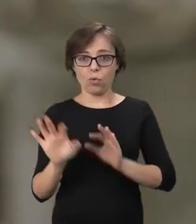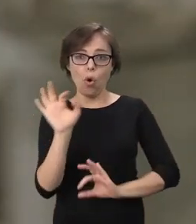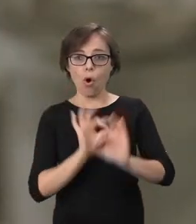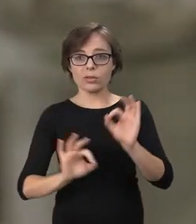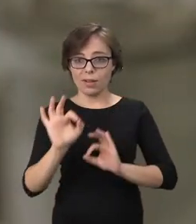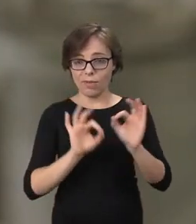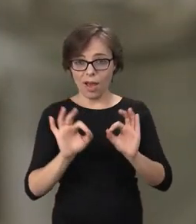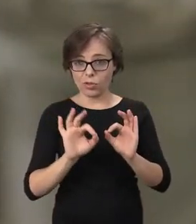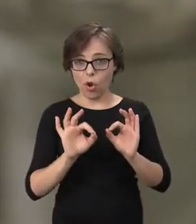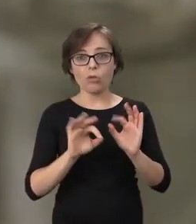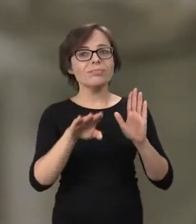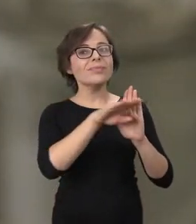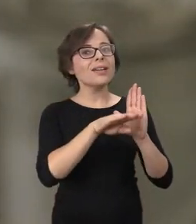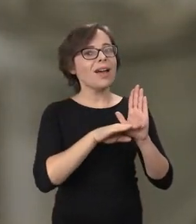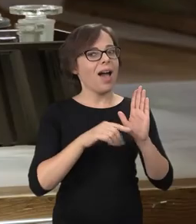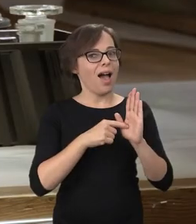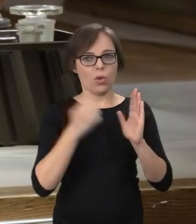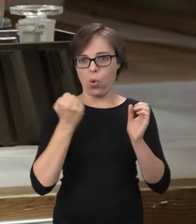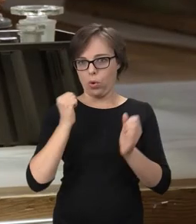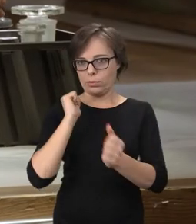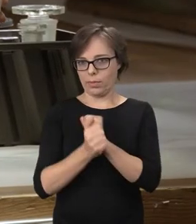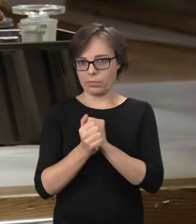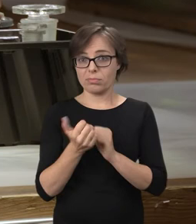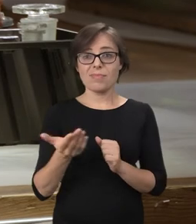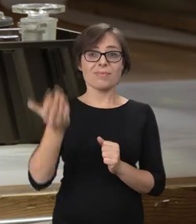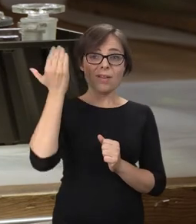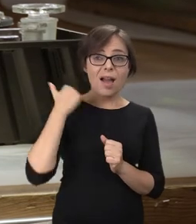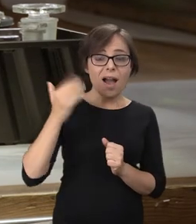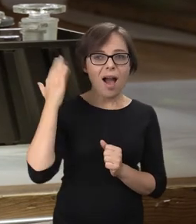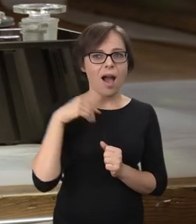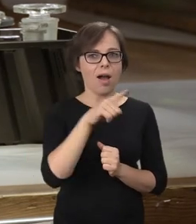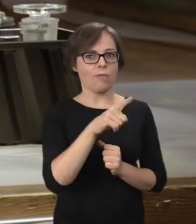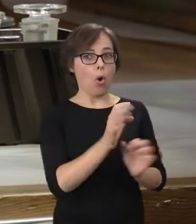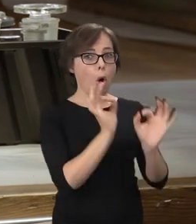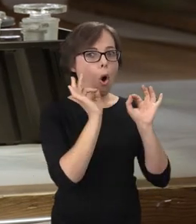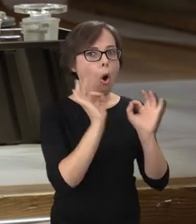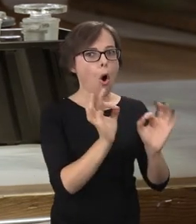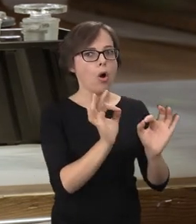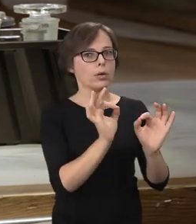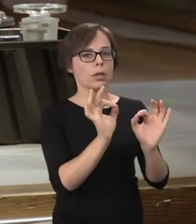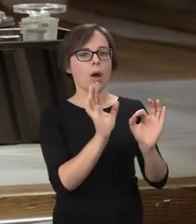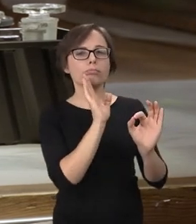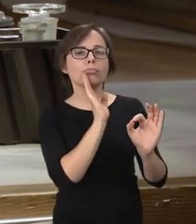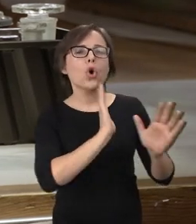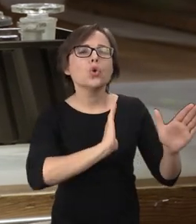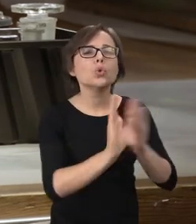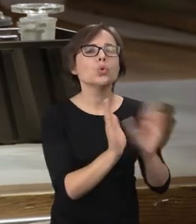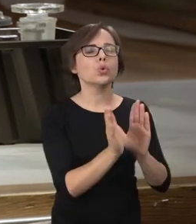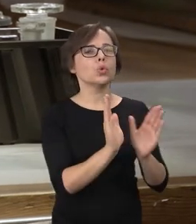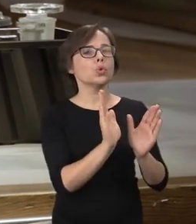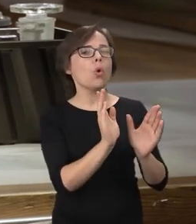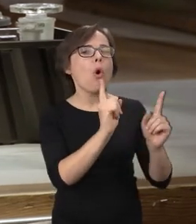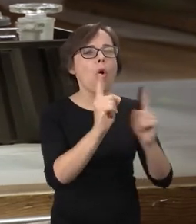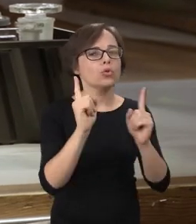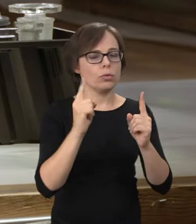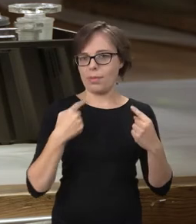zawodu konserwatora uległy niebywałej zmianie. Kiedyś nie traktowało się oryginału z tak wielkim